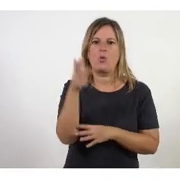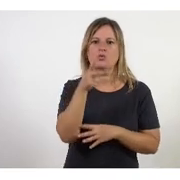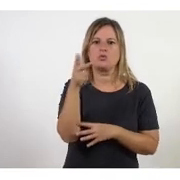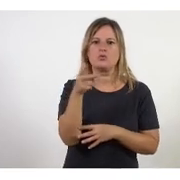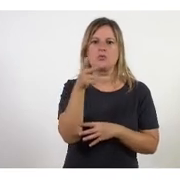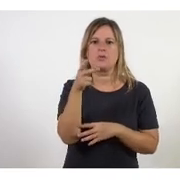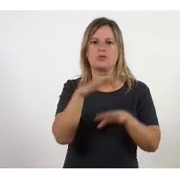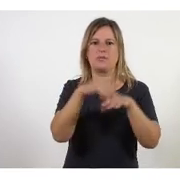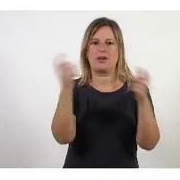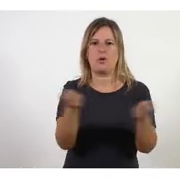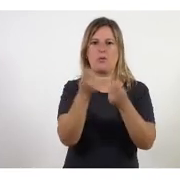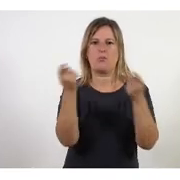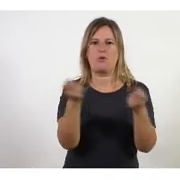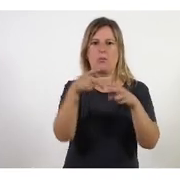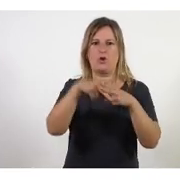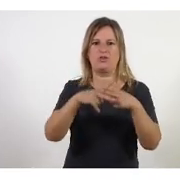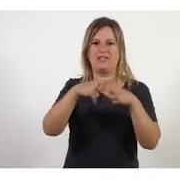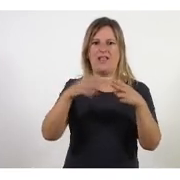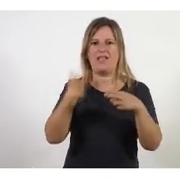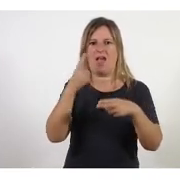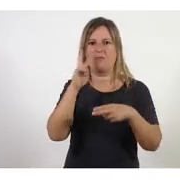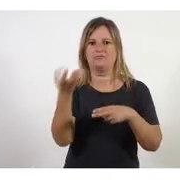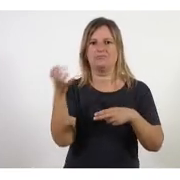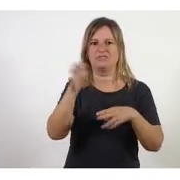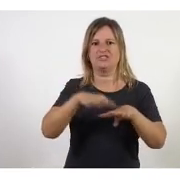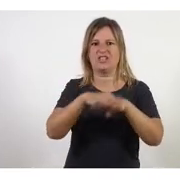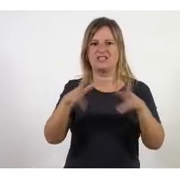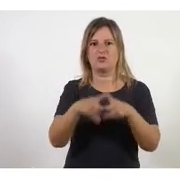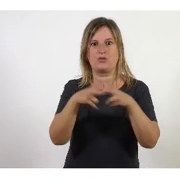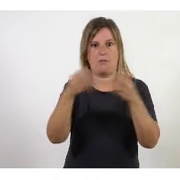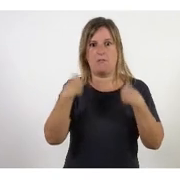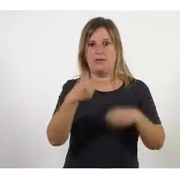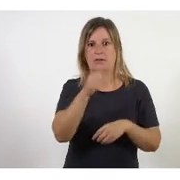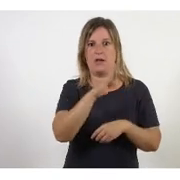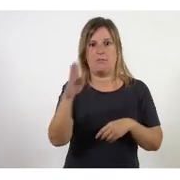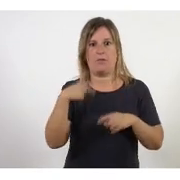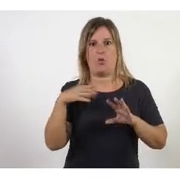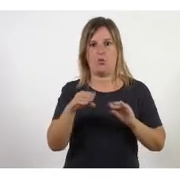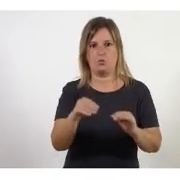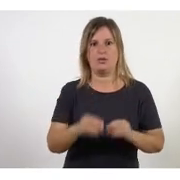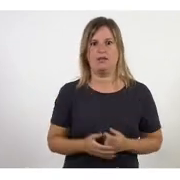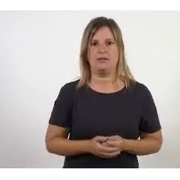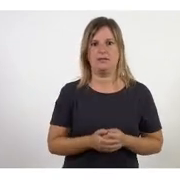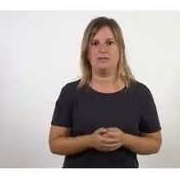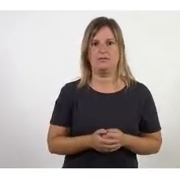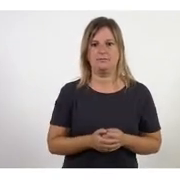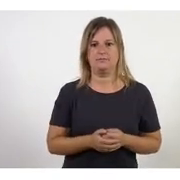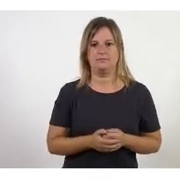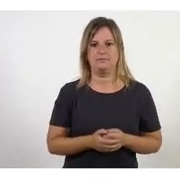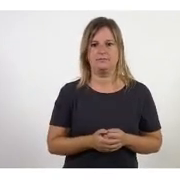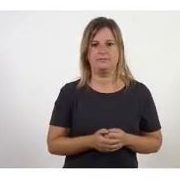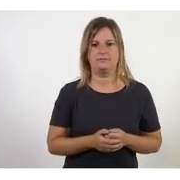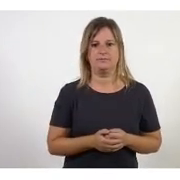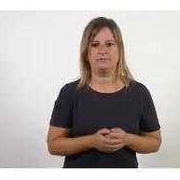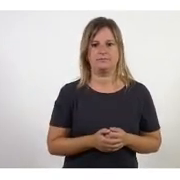per fer la promo del taller, que haureu vist a les xarxes, vaig fer-ho amb aquesta mateixa aplicació. Aquesta era una app que en principi també era una